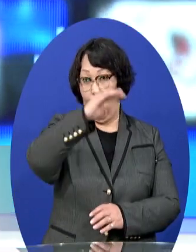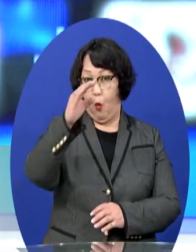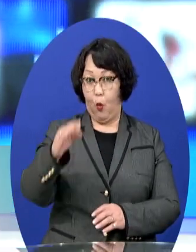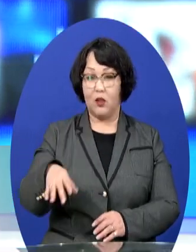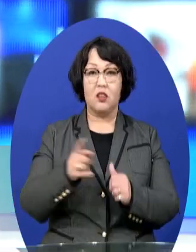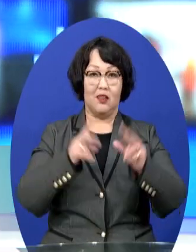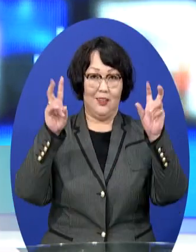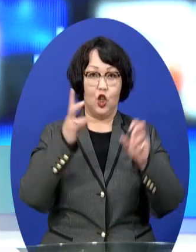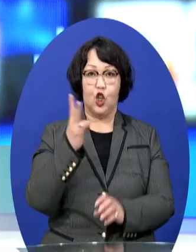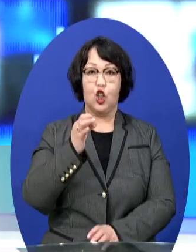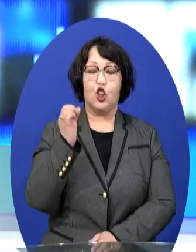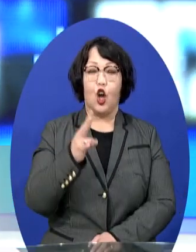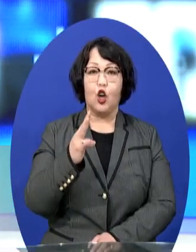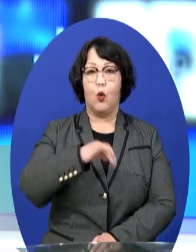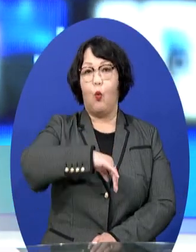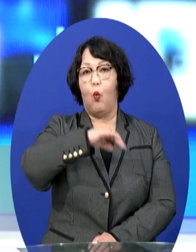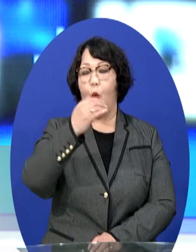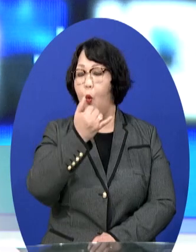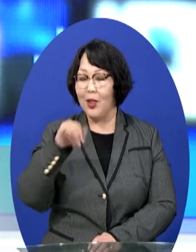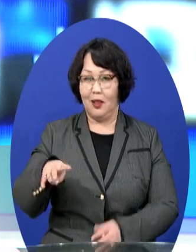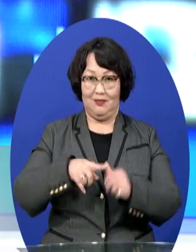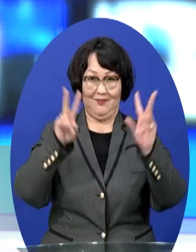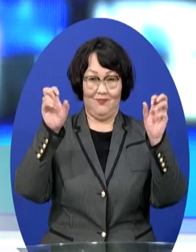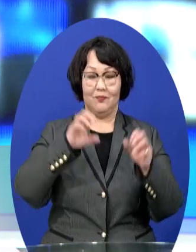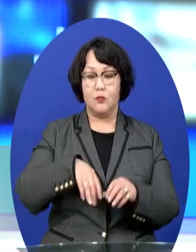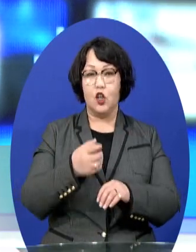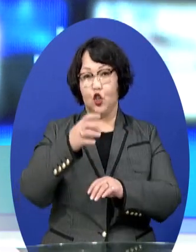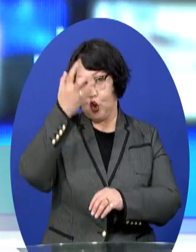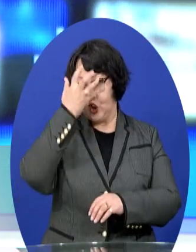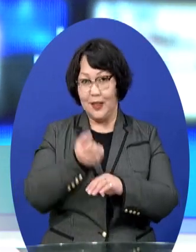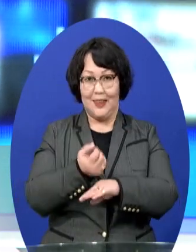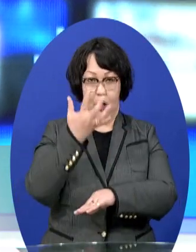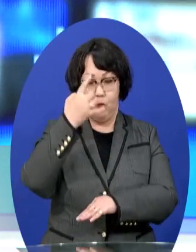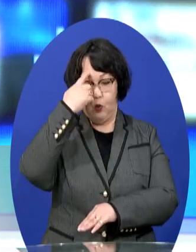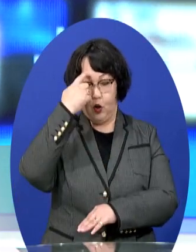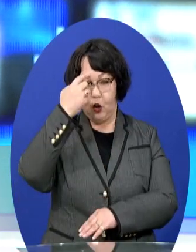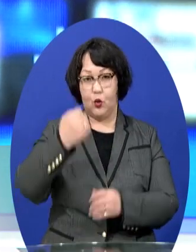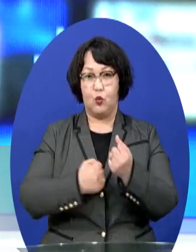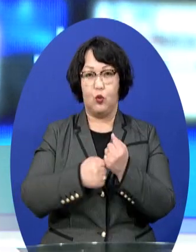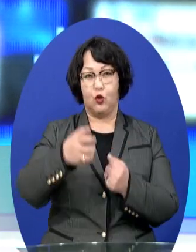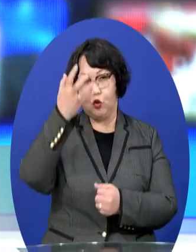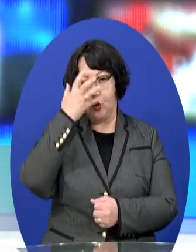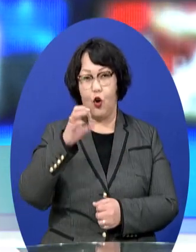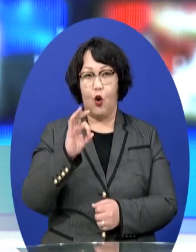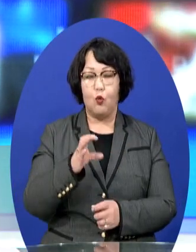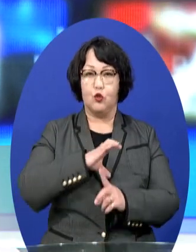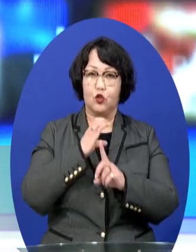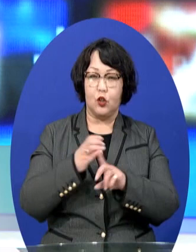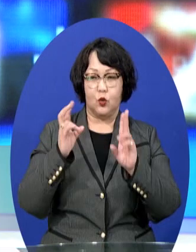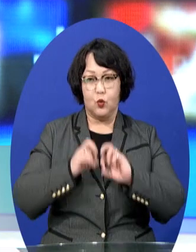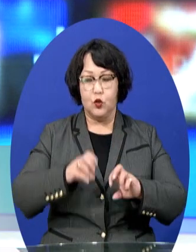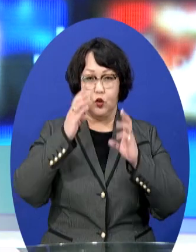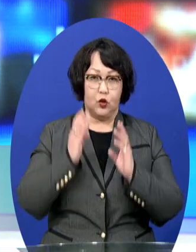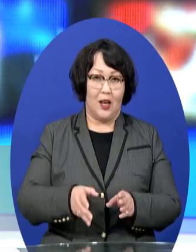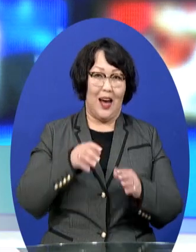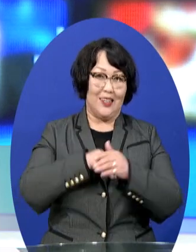тухай зарлиг гаргалаа. Энэхүү зарлигаараа Монгол улсын ерөнхийлөгч Монголын тулгар төр хүннүүд ээдсийн түүх сайдыг өв соёлыг судалж тогтоох,